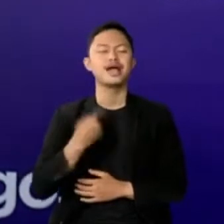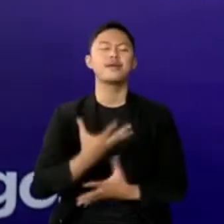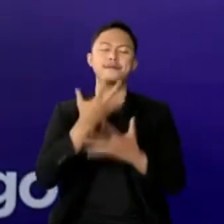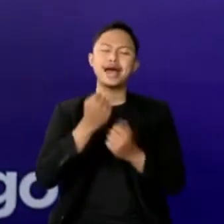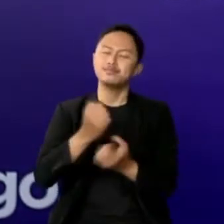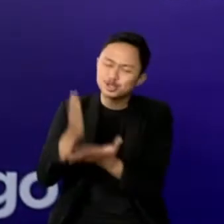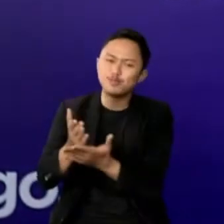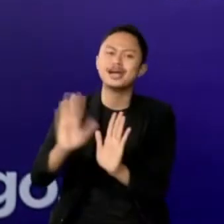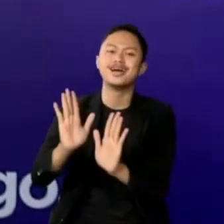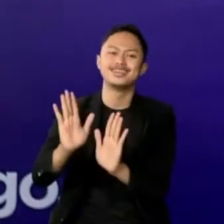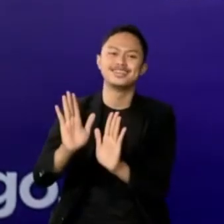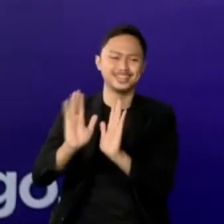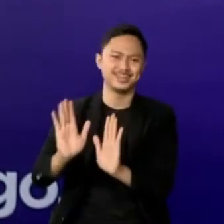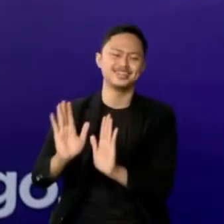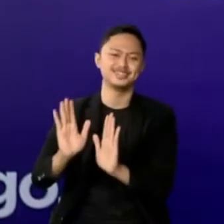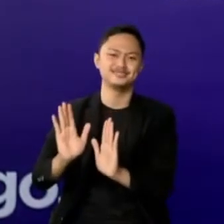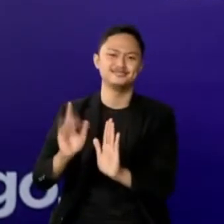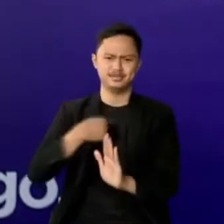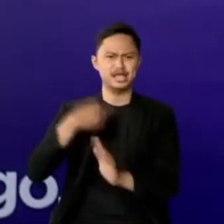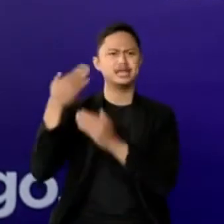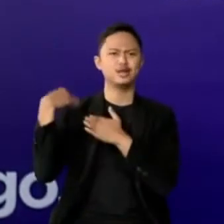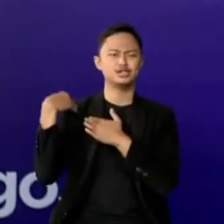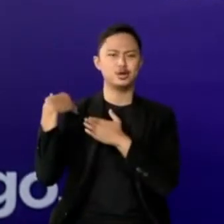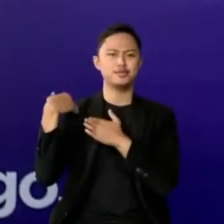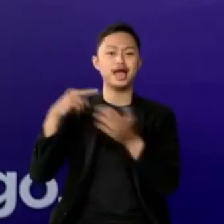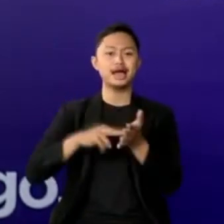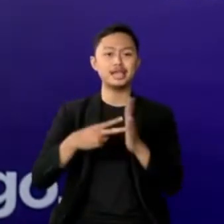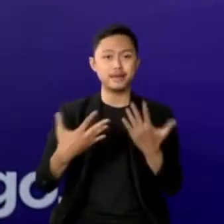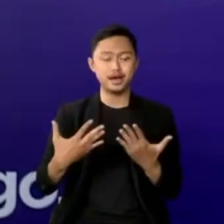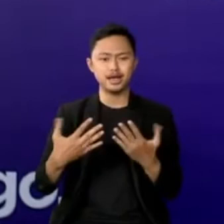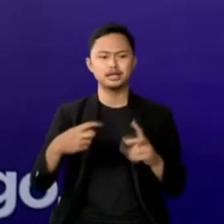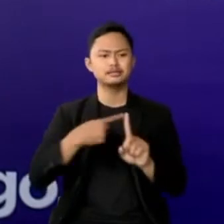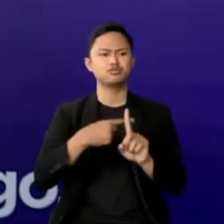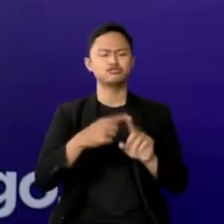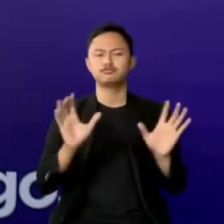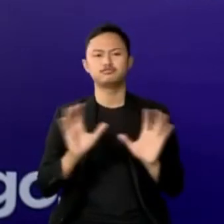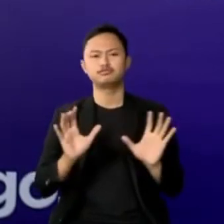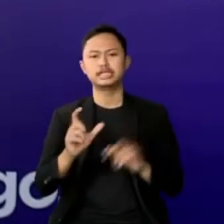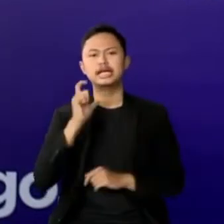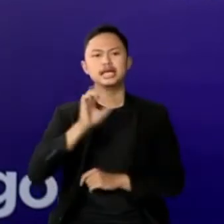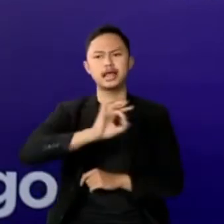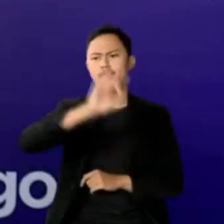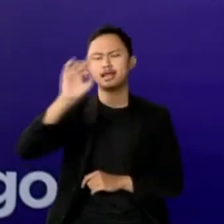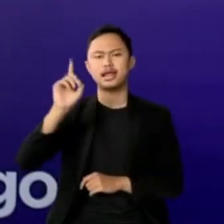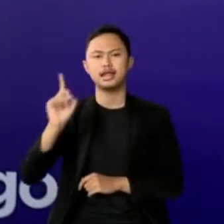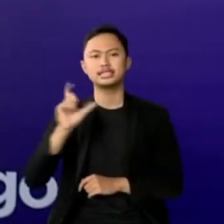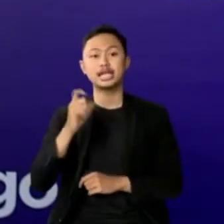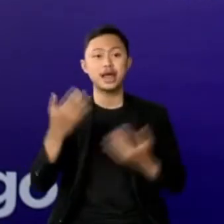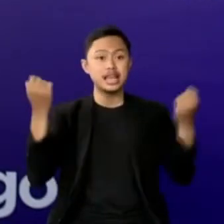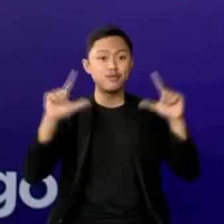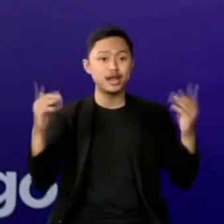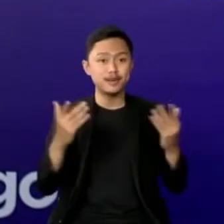rem jadi jangan sampai terjadi sebagai orang yang bertanggungjawab Kita harusnya tidak melakukan itu karena ada cara-cara lain dengan